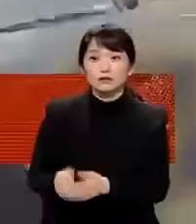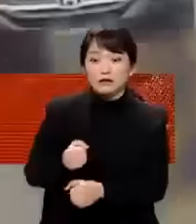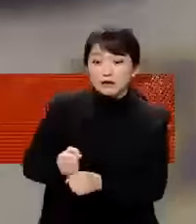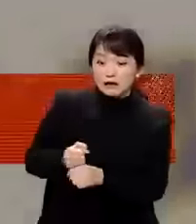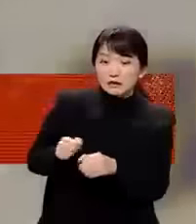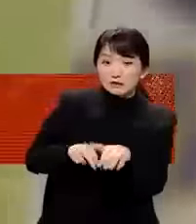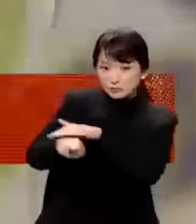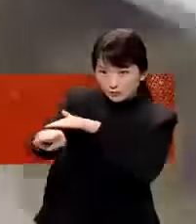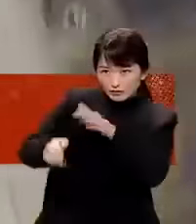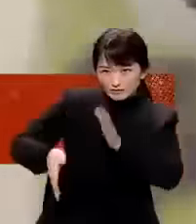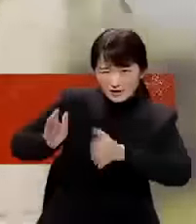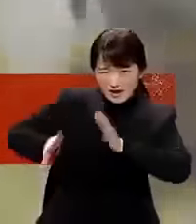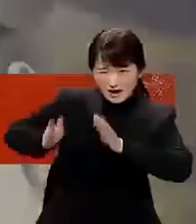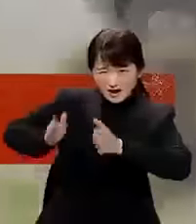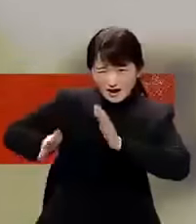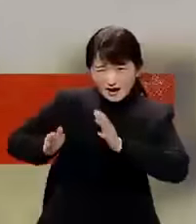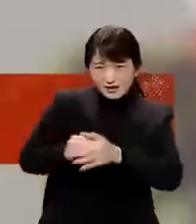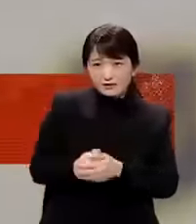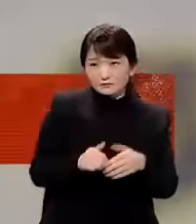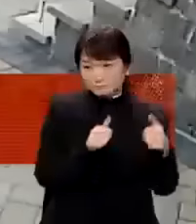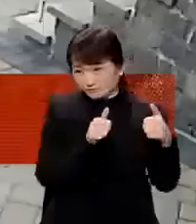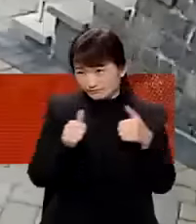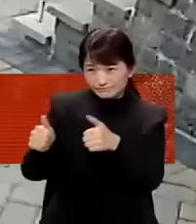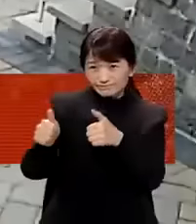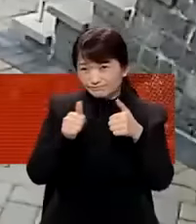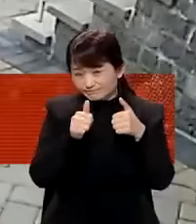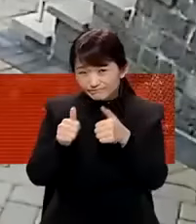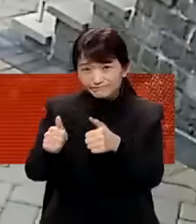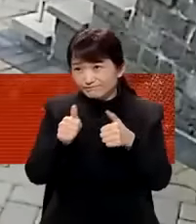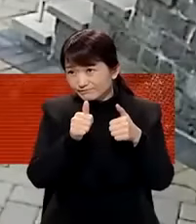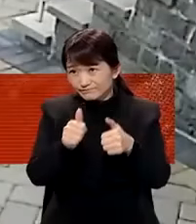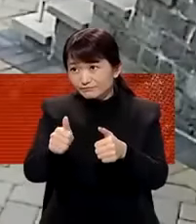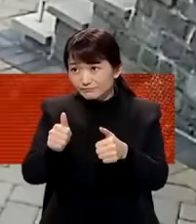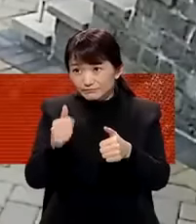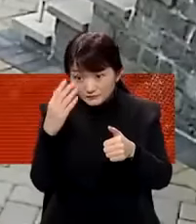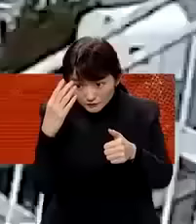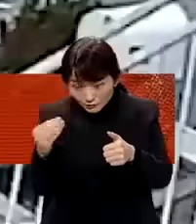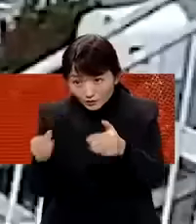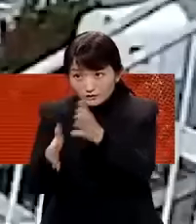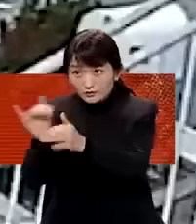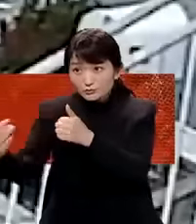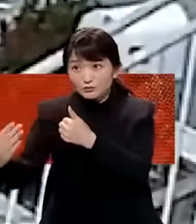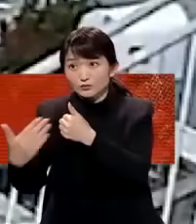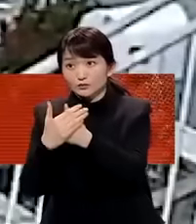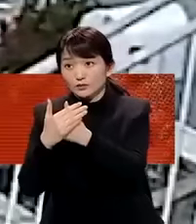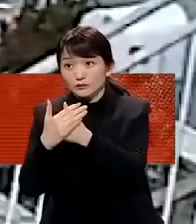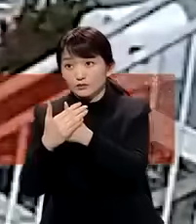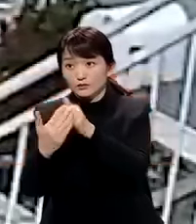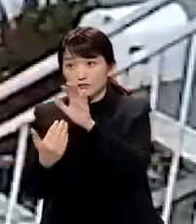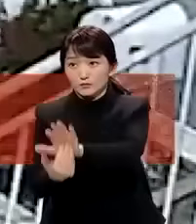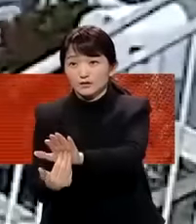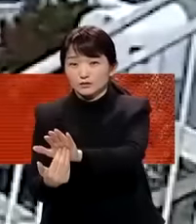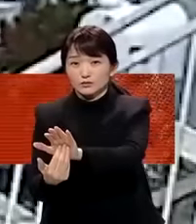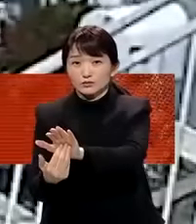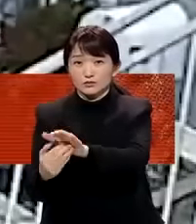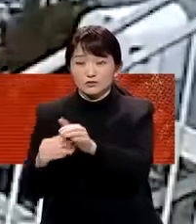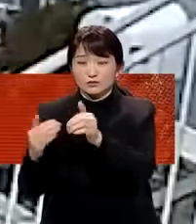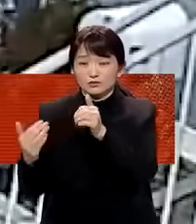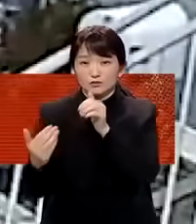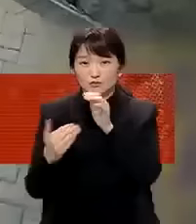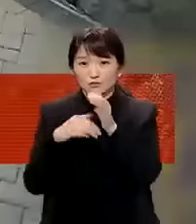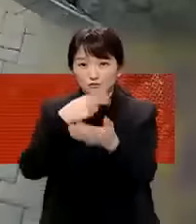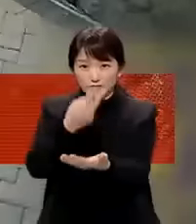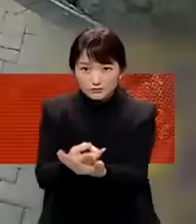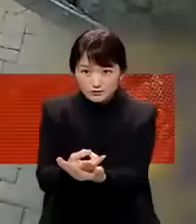겁니다 일라 어 그냥 도망치는데 저 추격을 하니까 이본 시민들도 거들었습니다 옷도 가방도 다 내려놓고